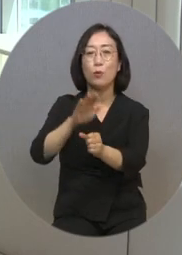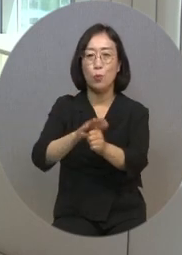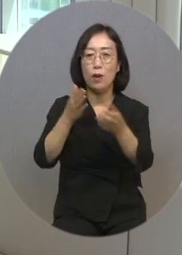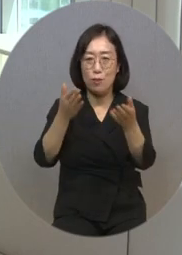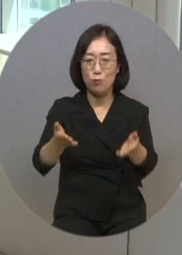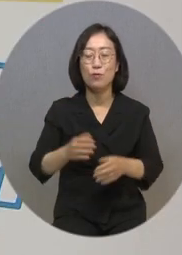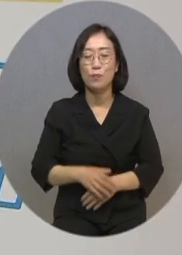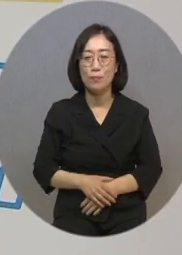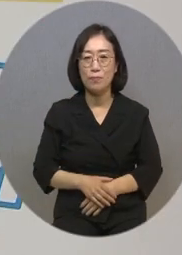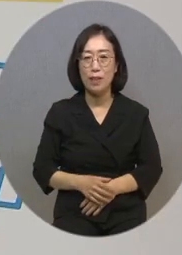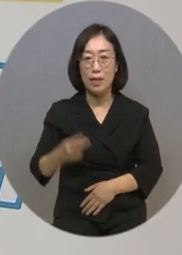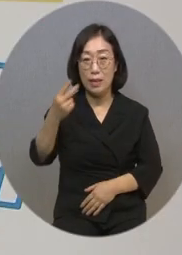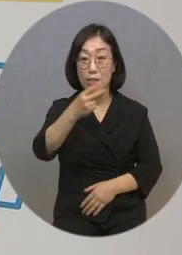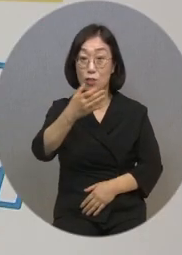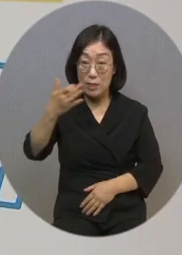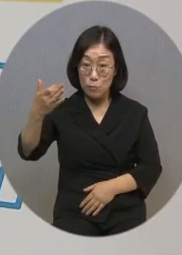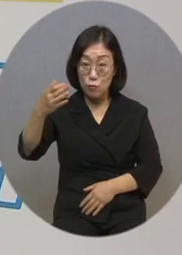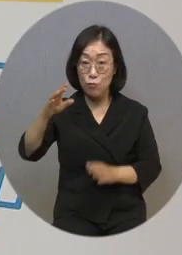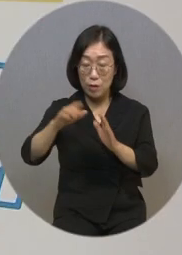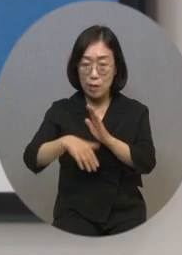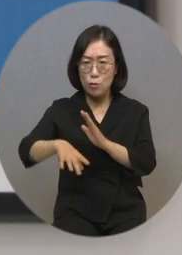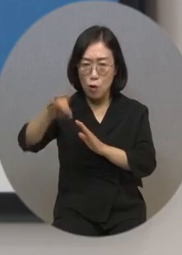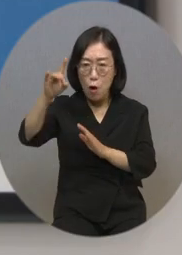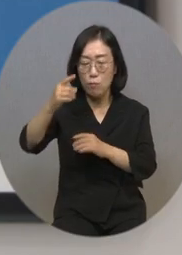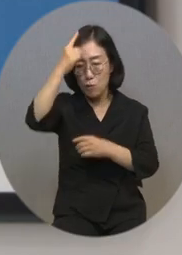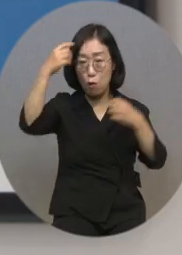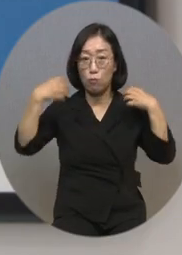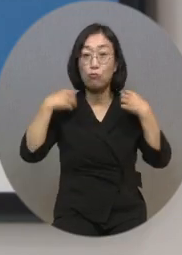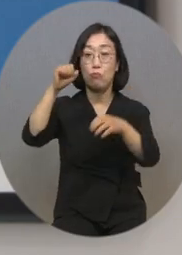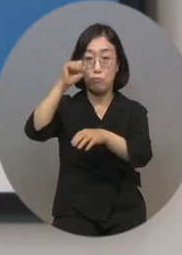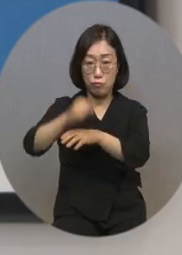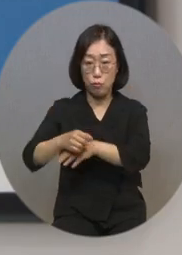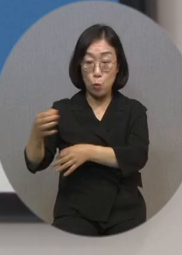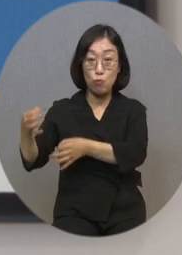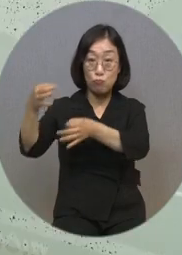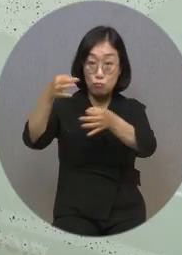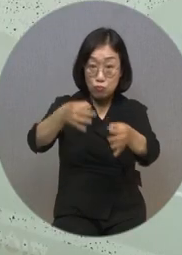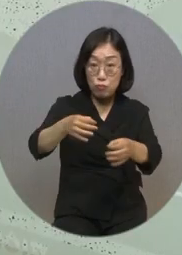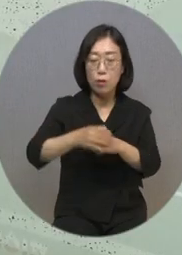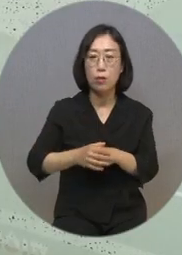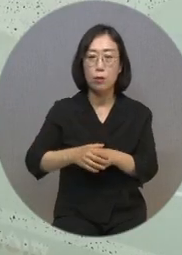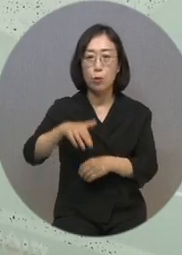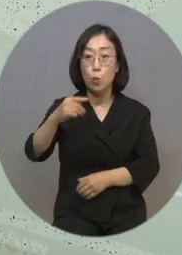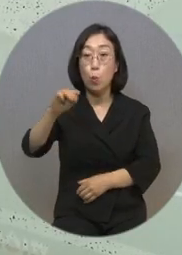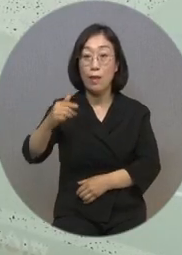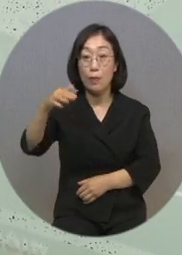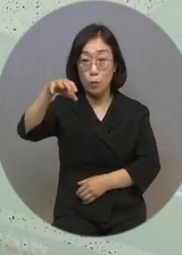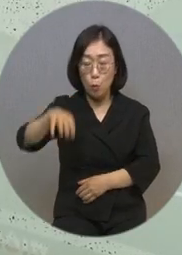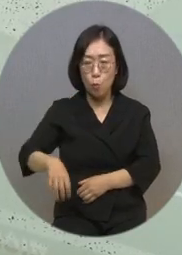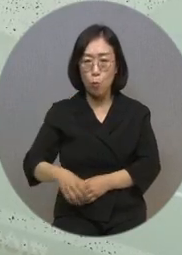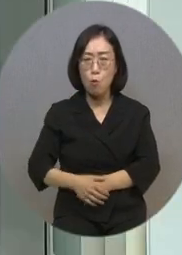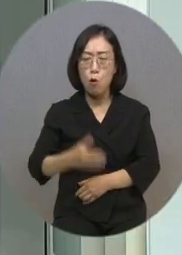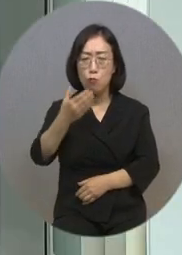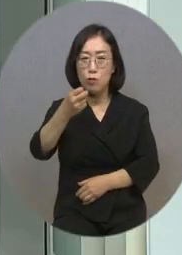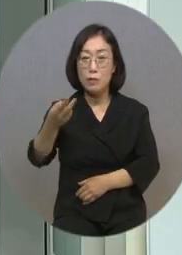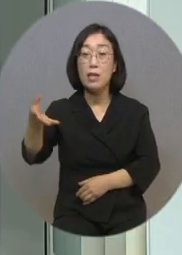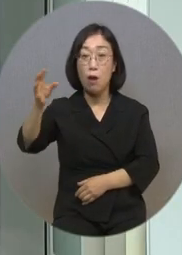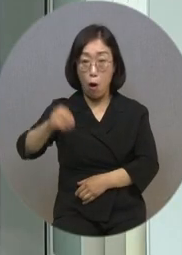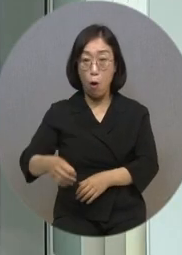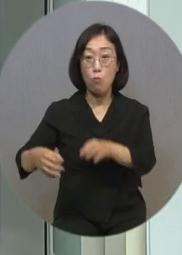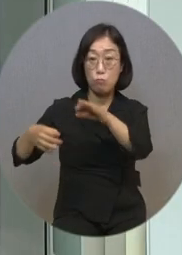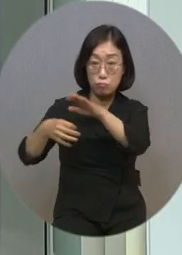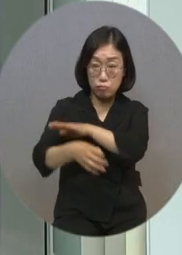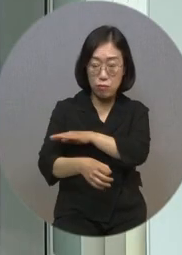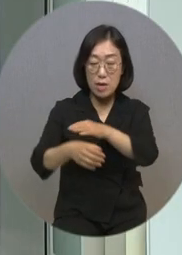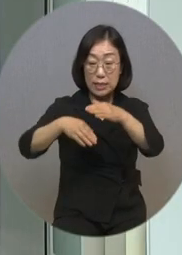지원센터는 2019년 보건 북지부 건립 승인 및 국비지원을 시작으로 조산동 부지 사업비 92억 투자해